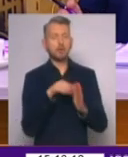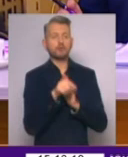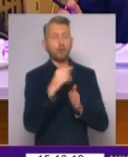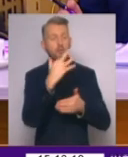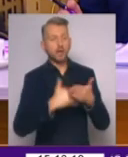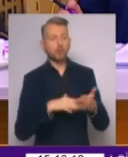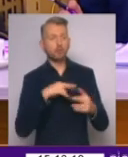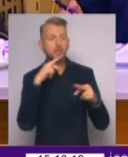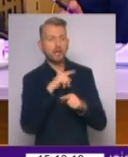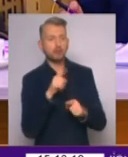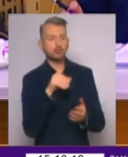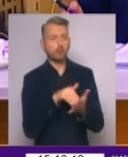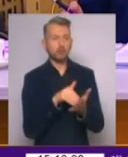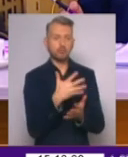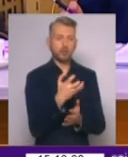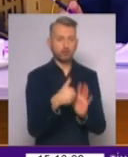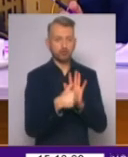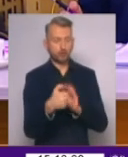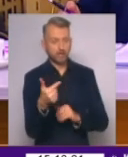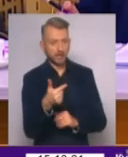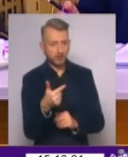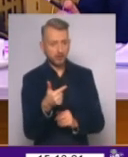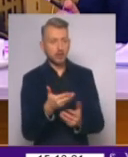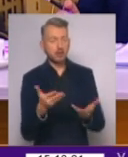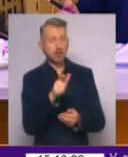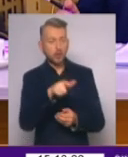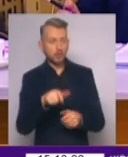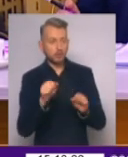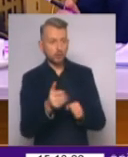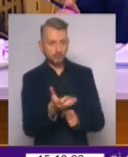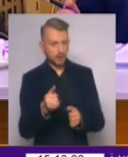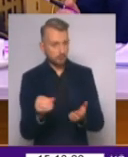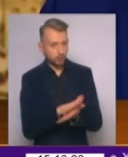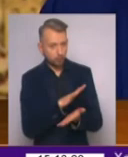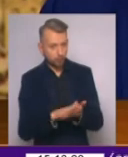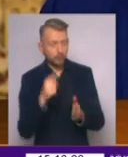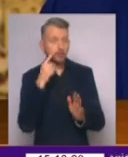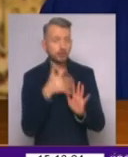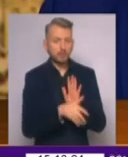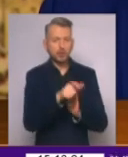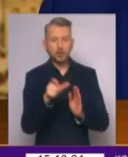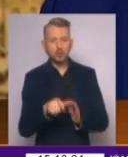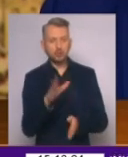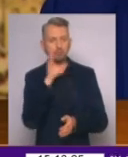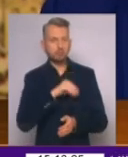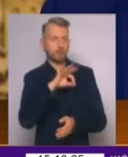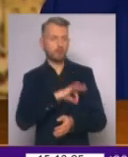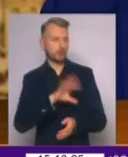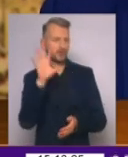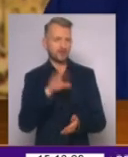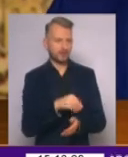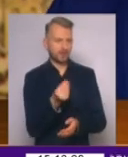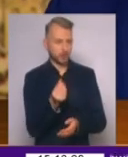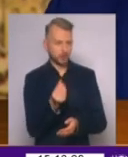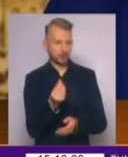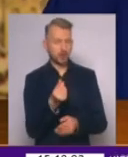були ті ліки, які коштують по 500-600 гривень, які б люди могли взяти безкоштовно, то зрозуміло, що люди б використали б всі б ліки.